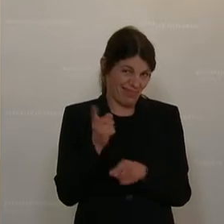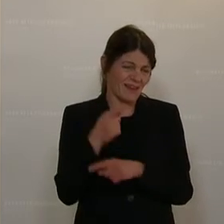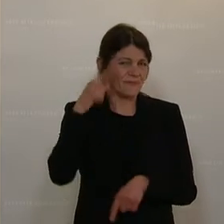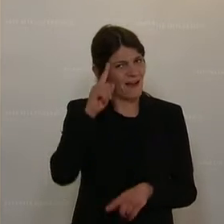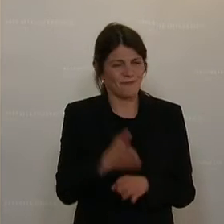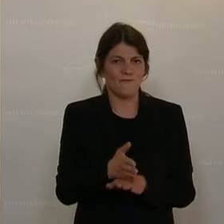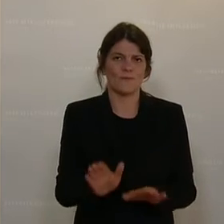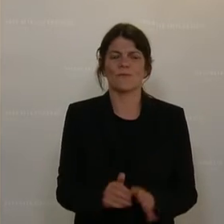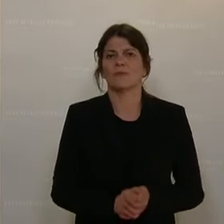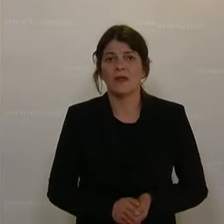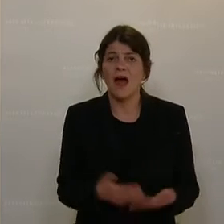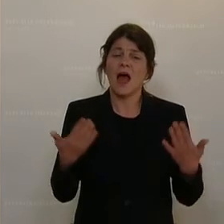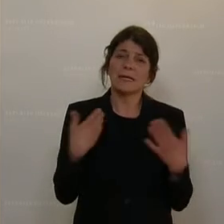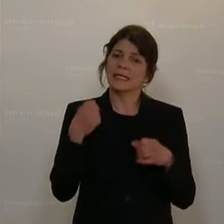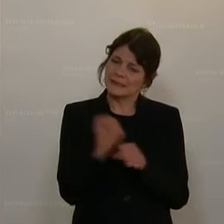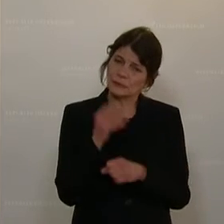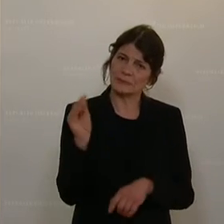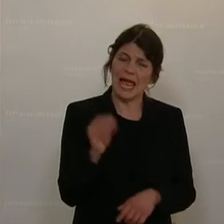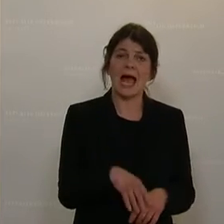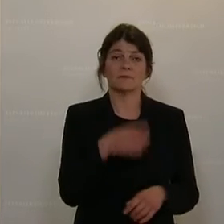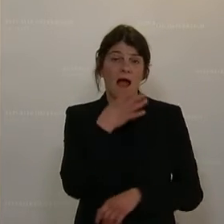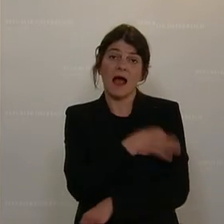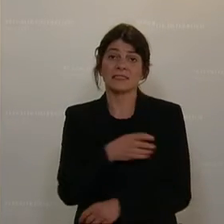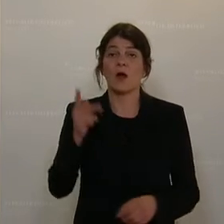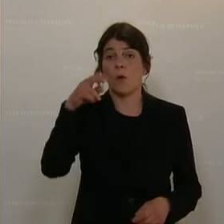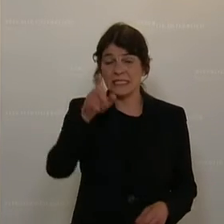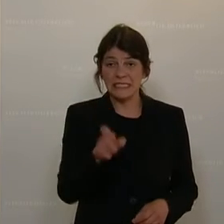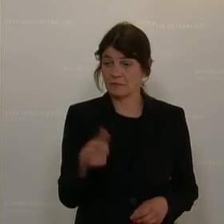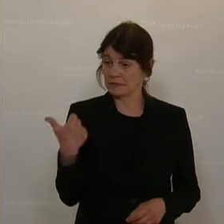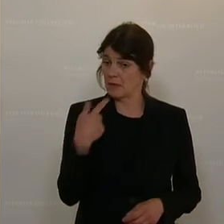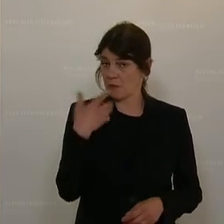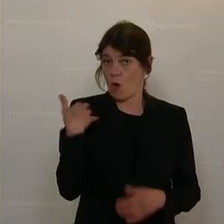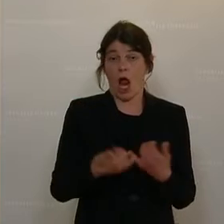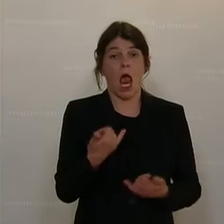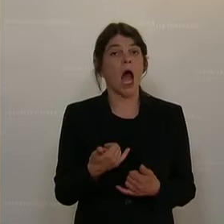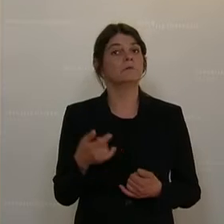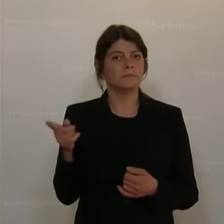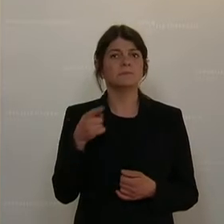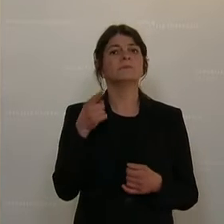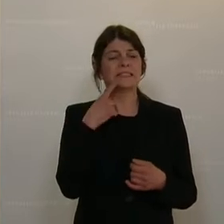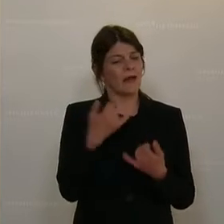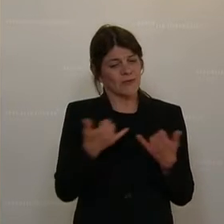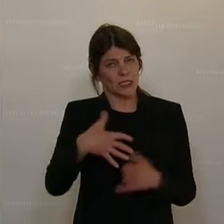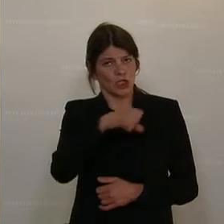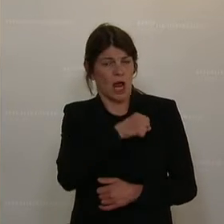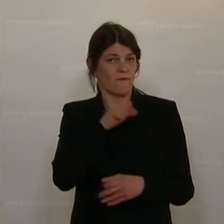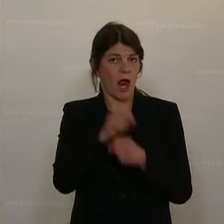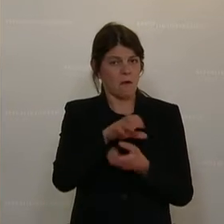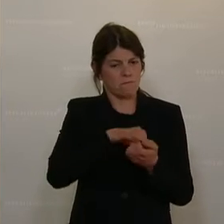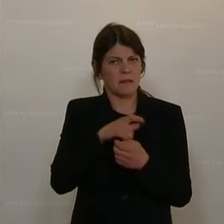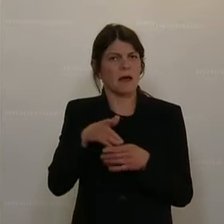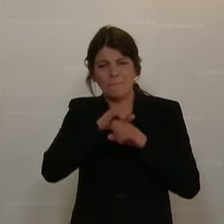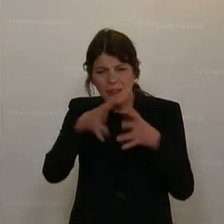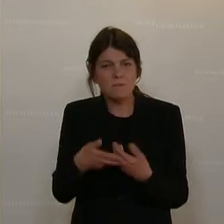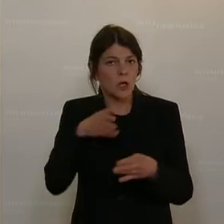damit, aber ich sage es trotzdem. Kanzler Kurz hat selbst im Vorjahr zur Bewältigung der Pandemie gesagt, koste es, was es wolle. Wir